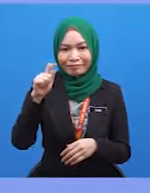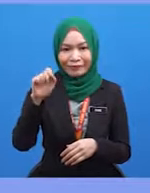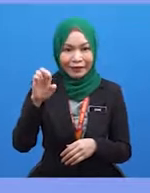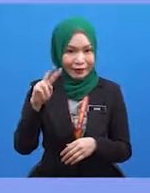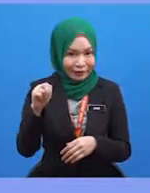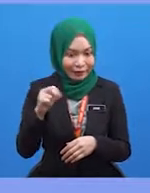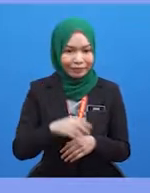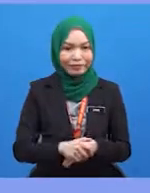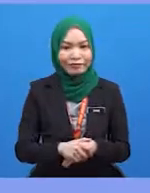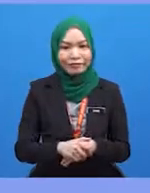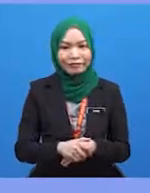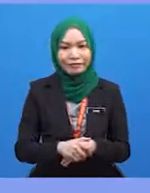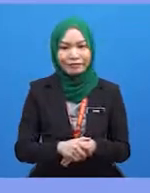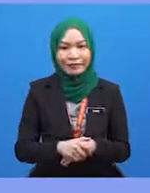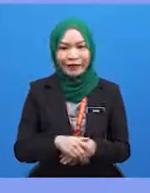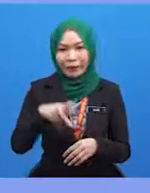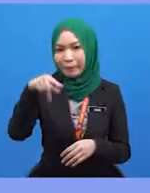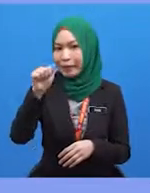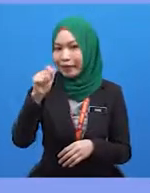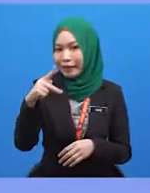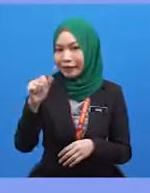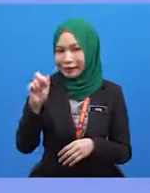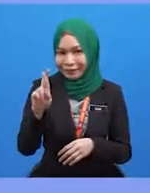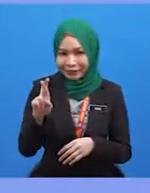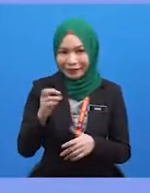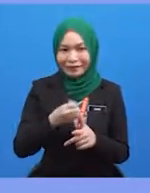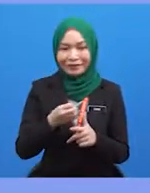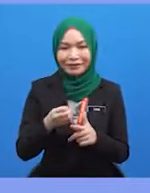profesional atau jururunding macam saya lah.